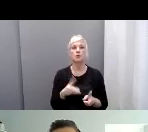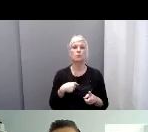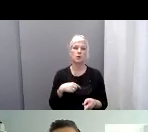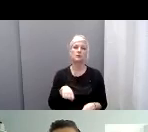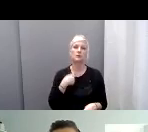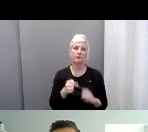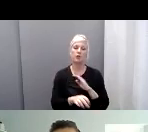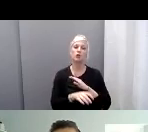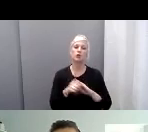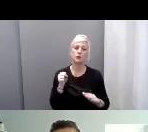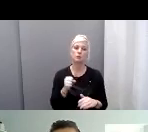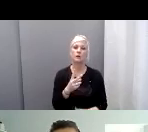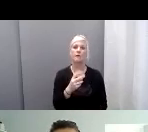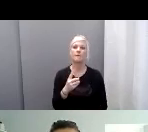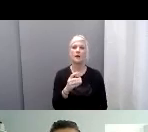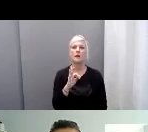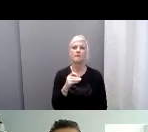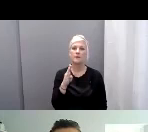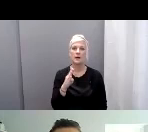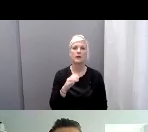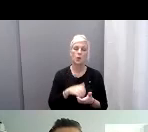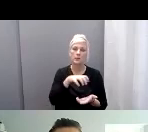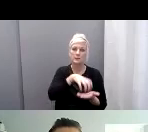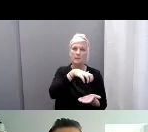handlar om välfärd och samhälle.